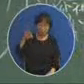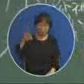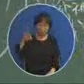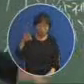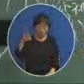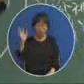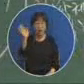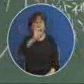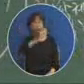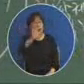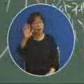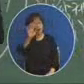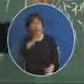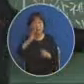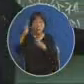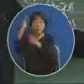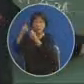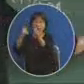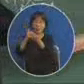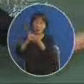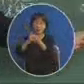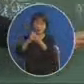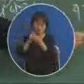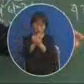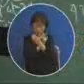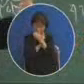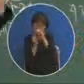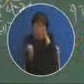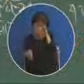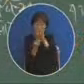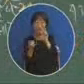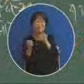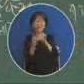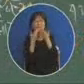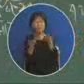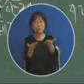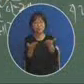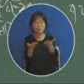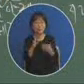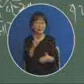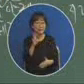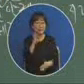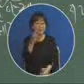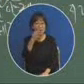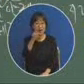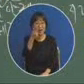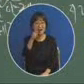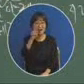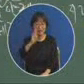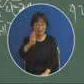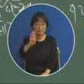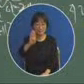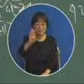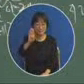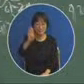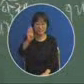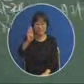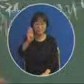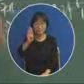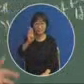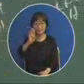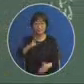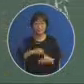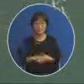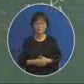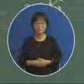하나님은 지상 최고의 응답을 허락하신. She might appear very worthless, but we see that God grants her the greatest blessing in the face of the